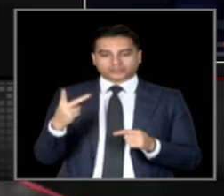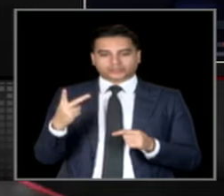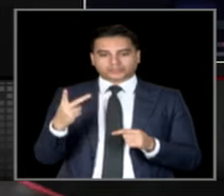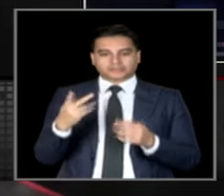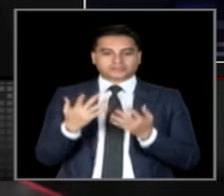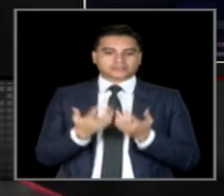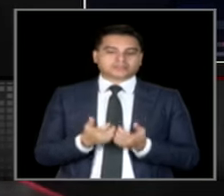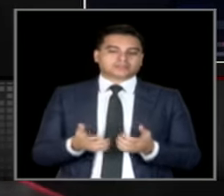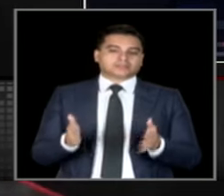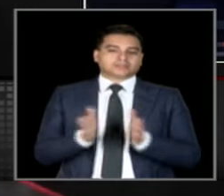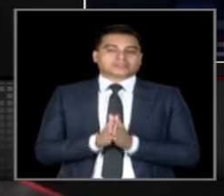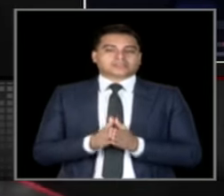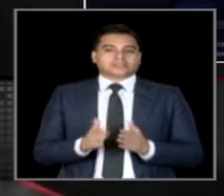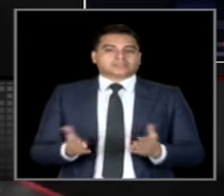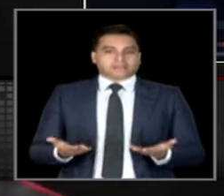زائد